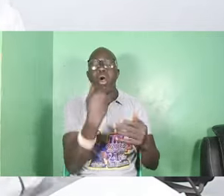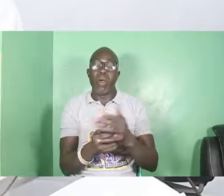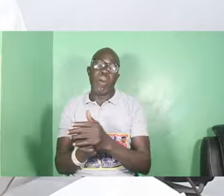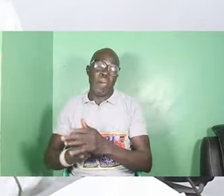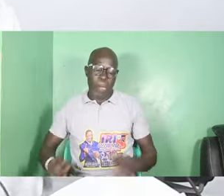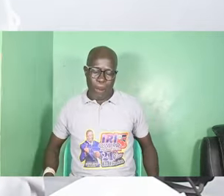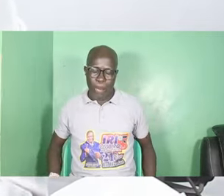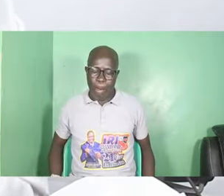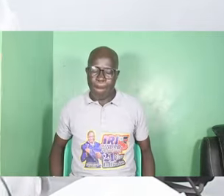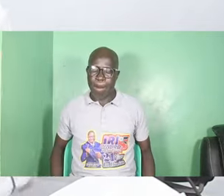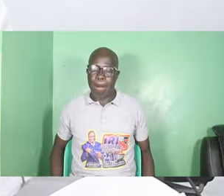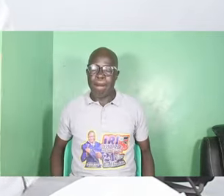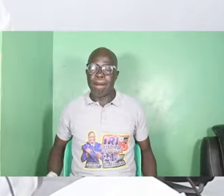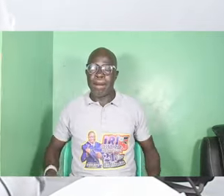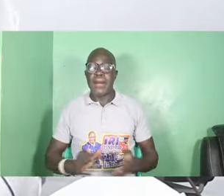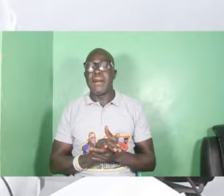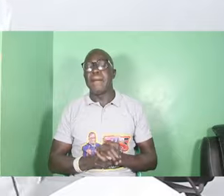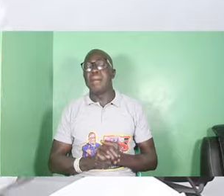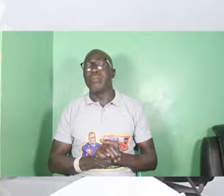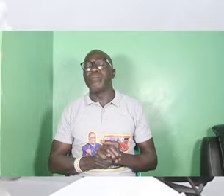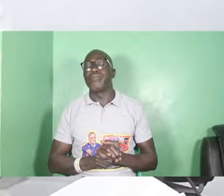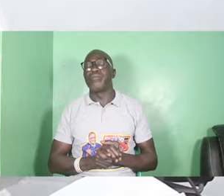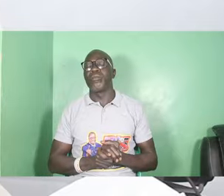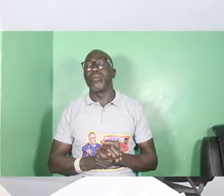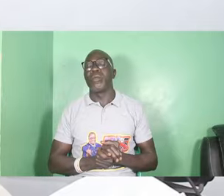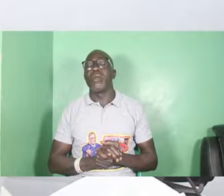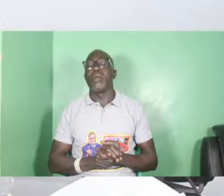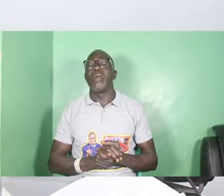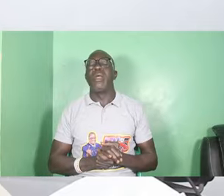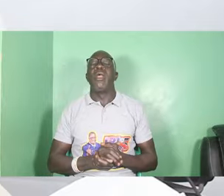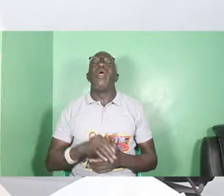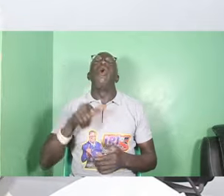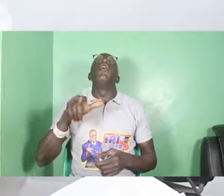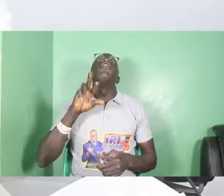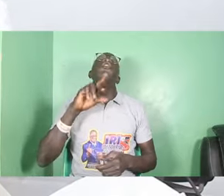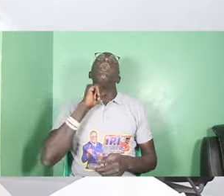Yes. You can't die up